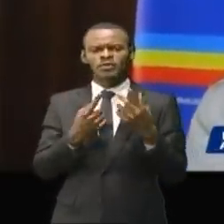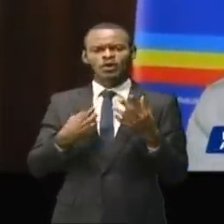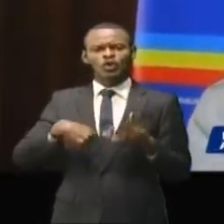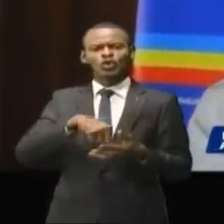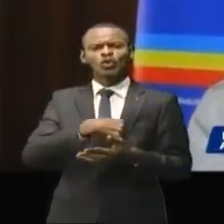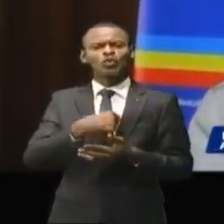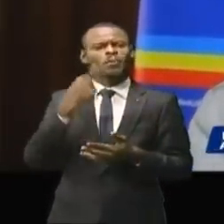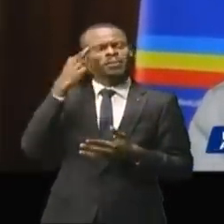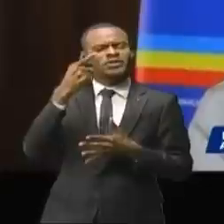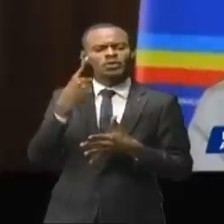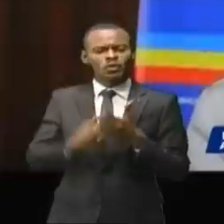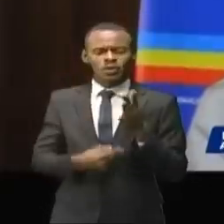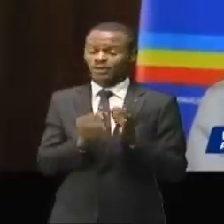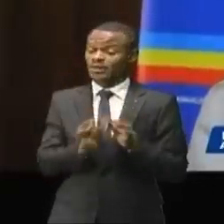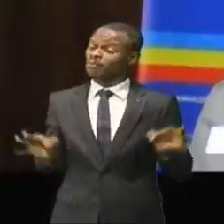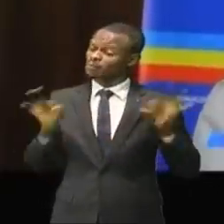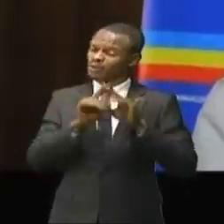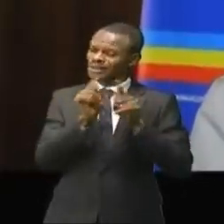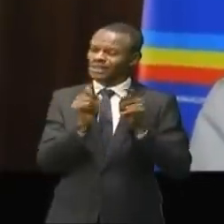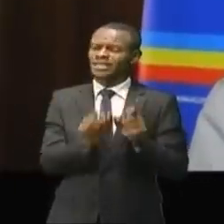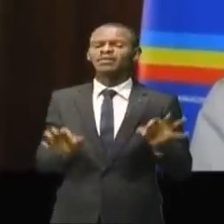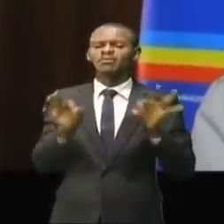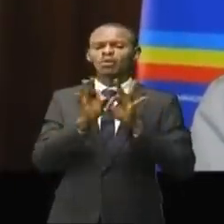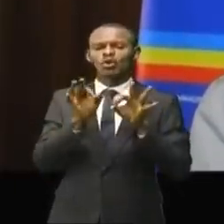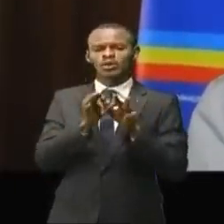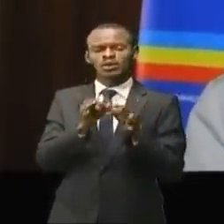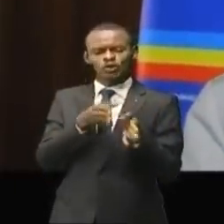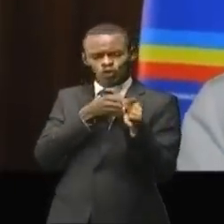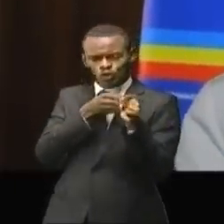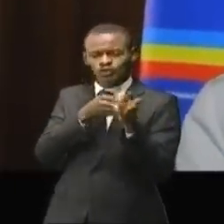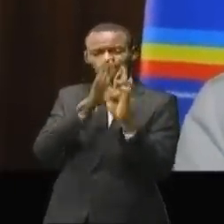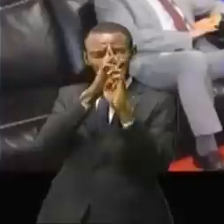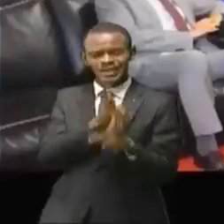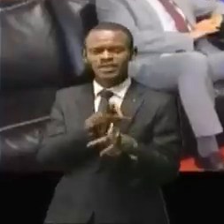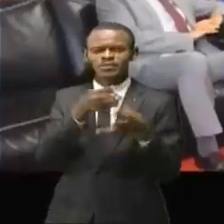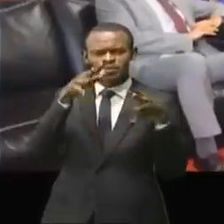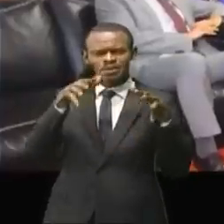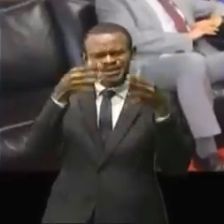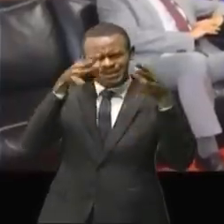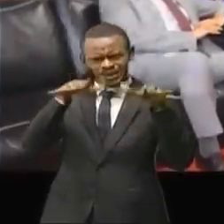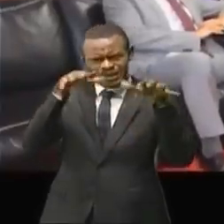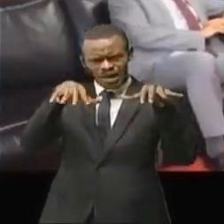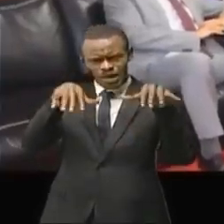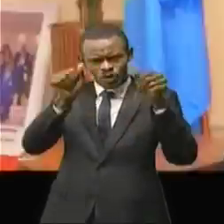à la mise en œuvre de ce qui a été décidé à Luanda et à